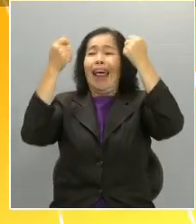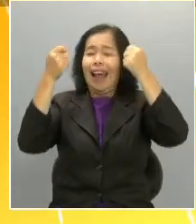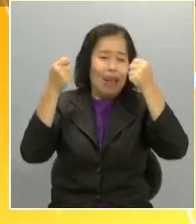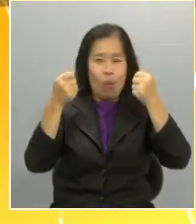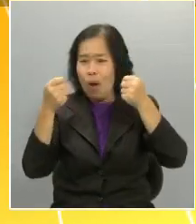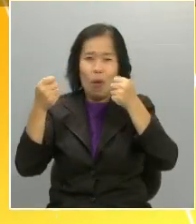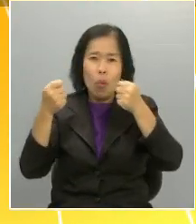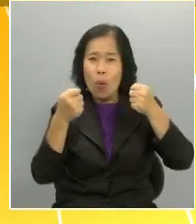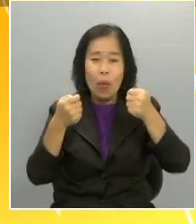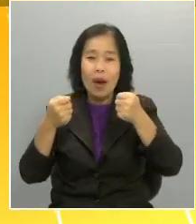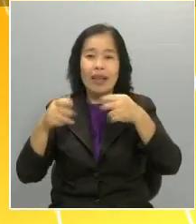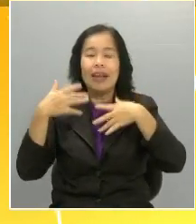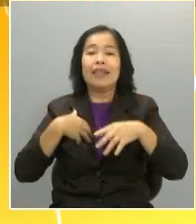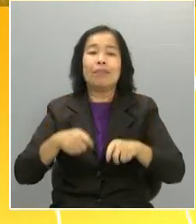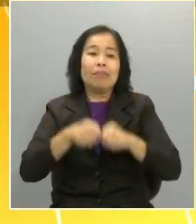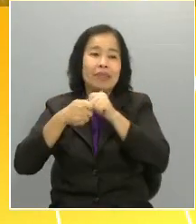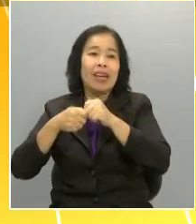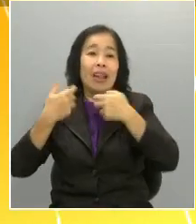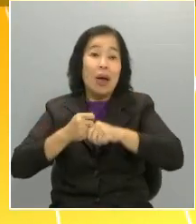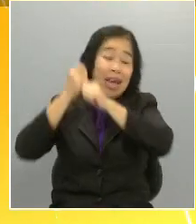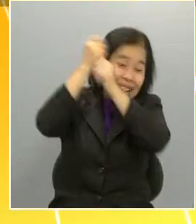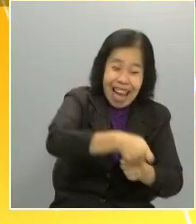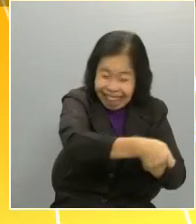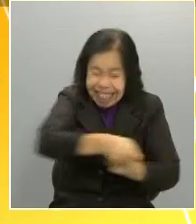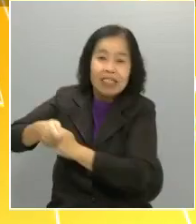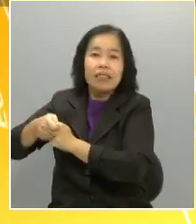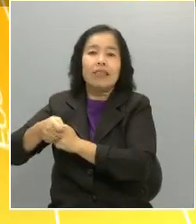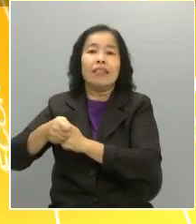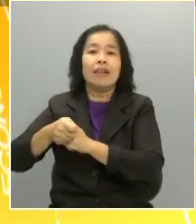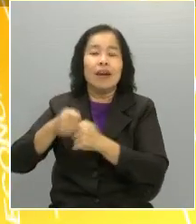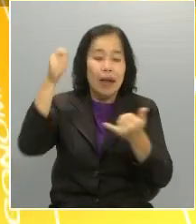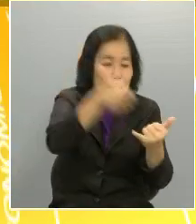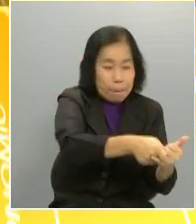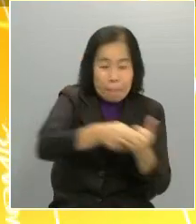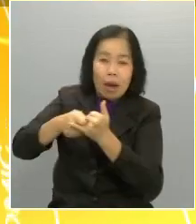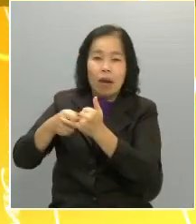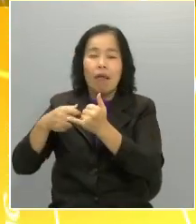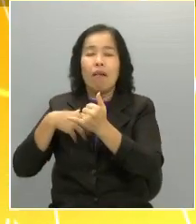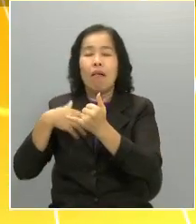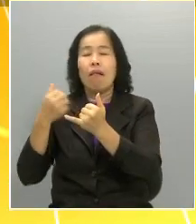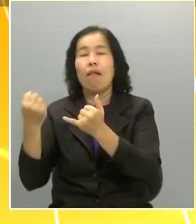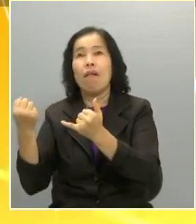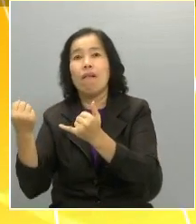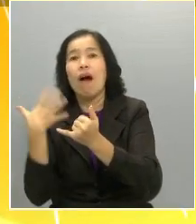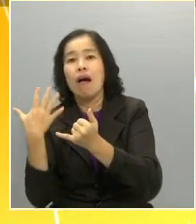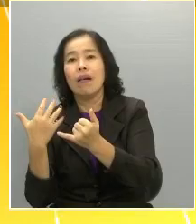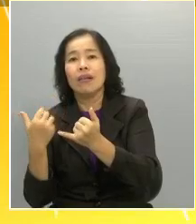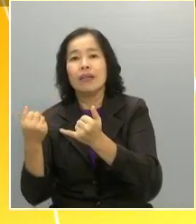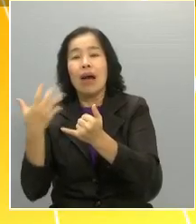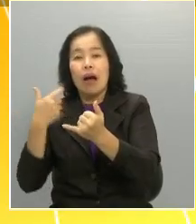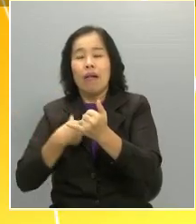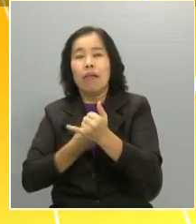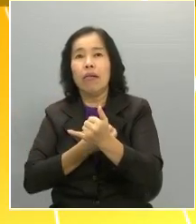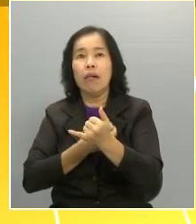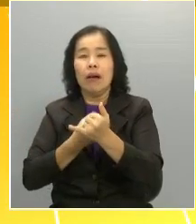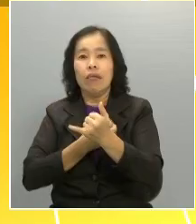พอร่มหักตอนนั้นดึงออกมาได้พอดึงออกมาได้ปุ๊บตัวเองสุดเลยรู้สึกเหมือนใจหวิวเห